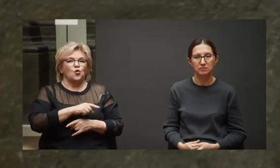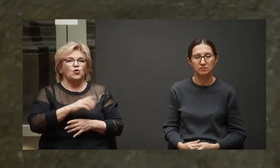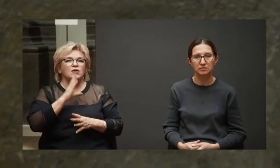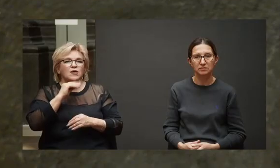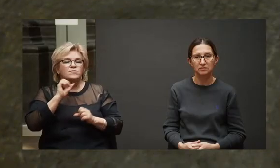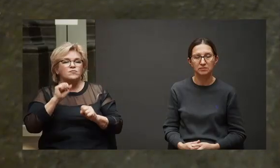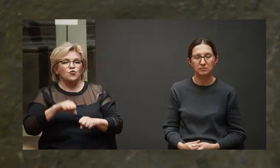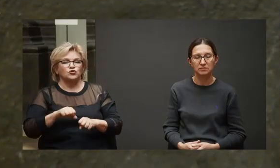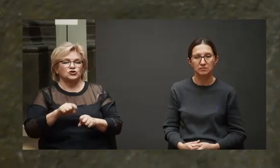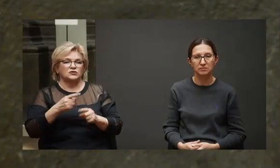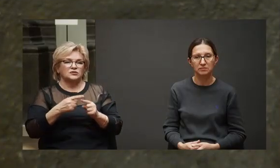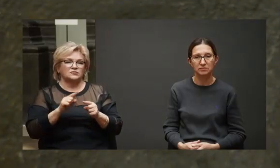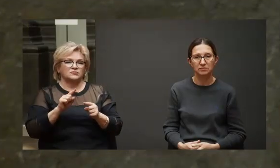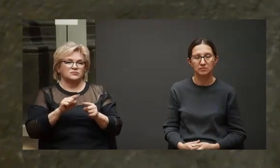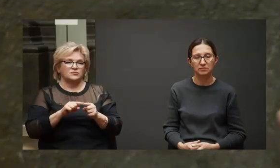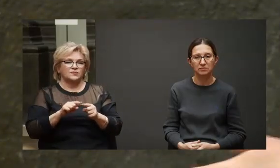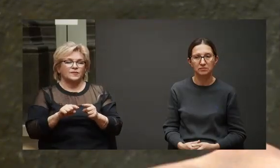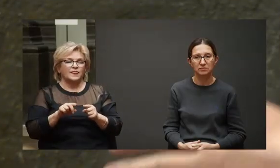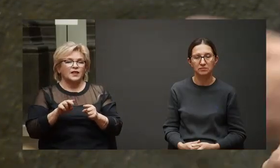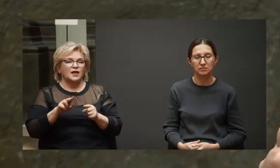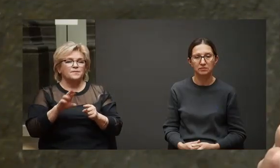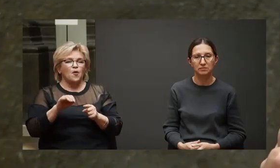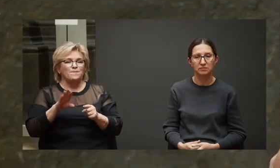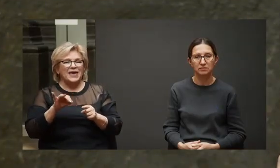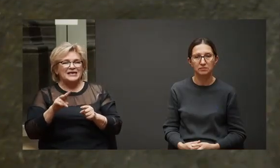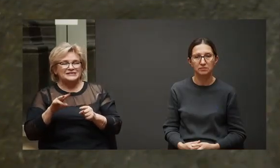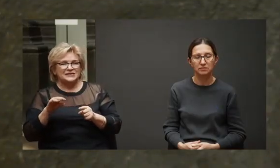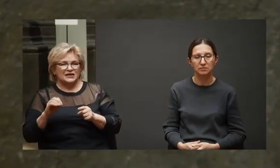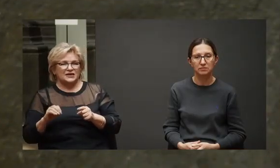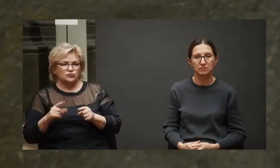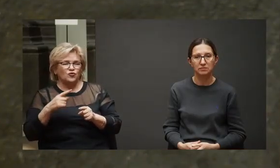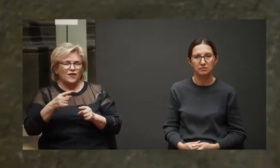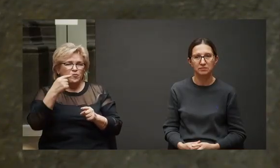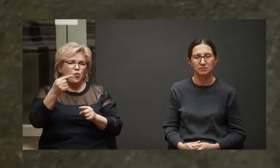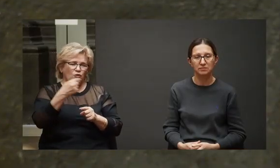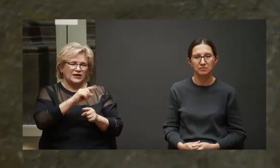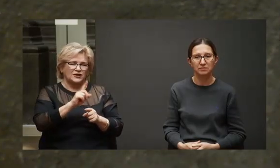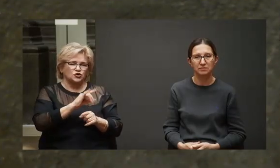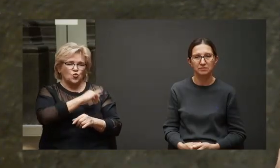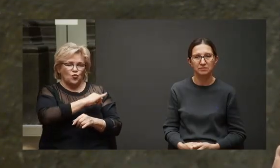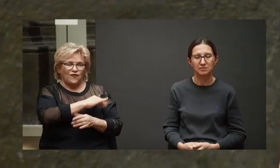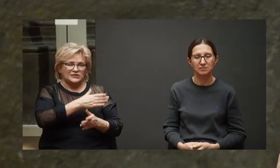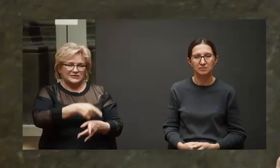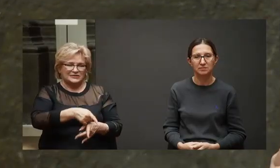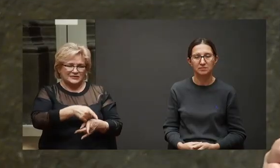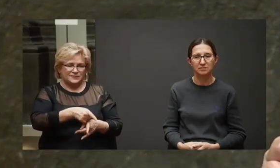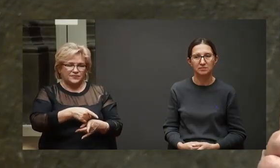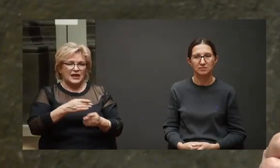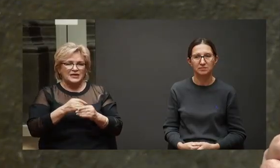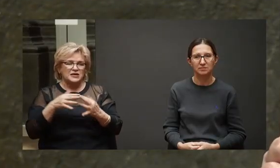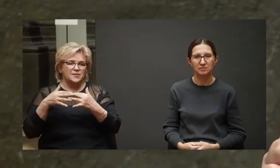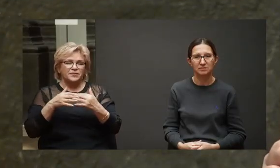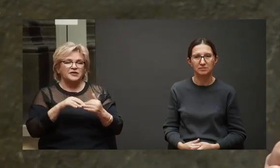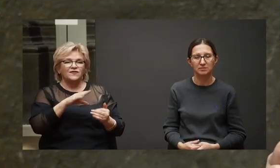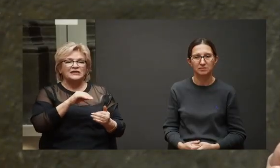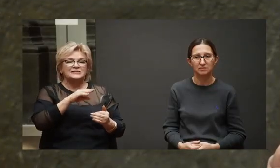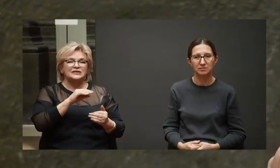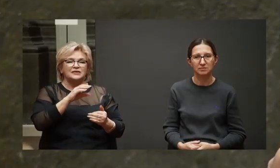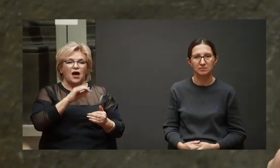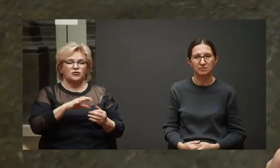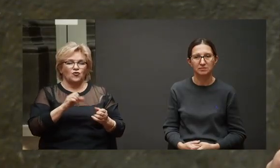эти, не помпейские, ну, вы поняли, то, что у вас… Битва титанов,